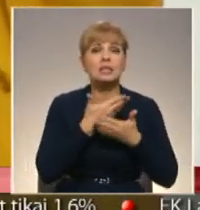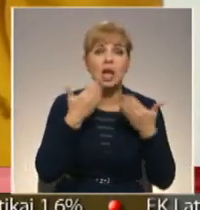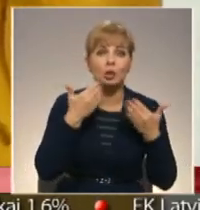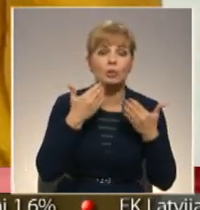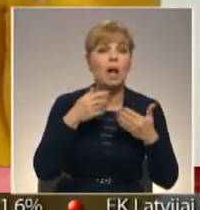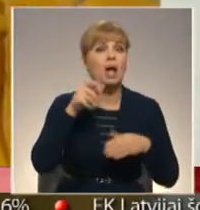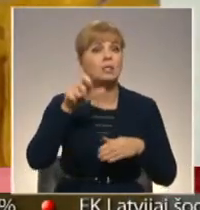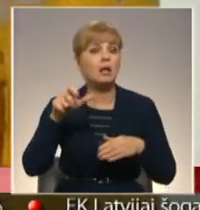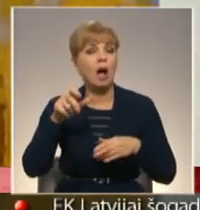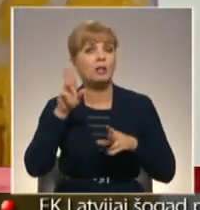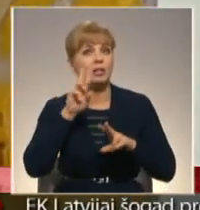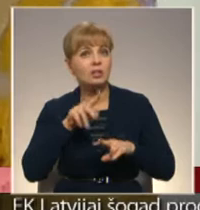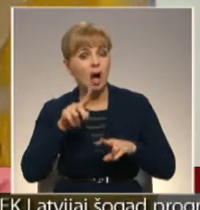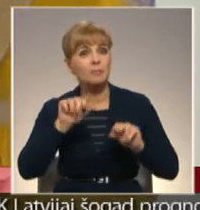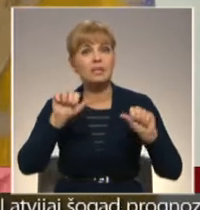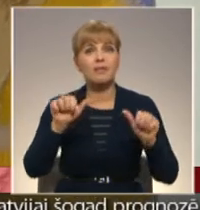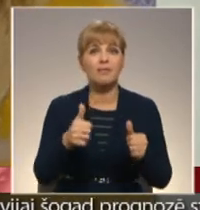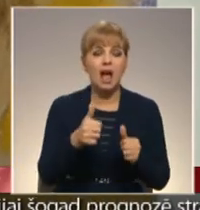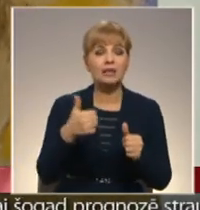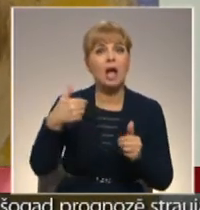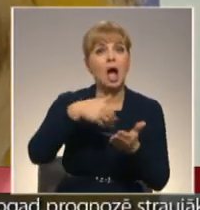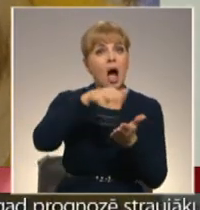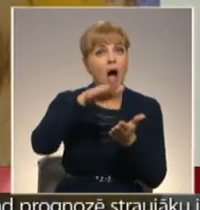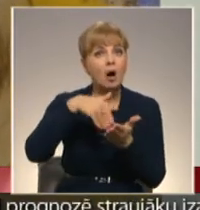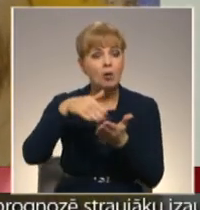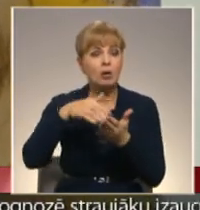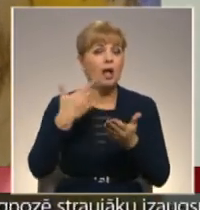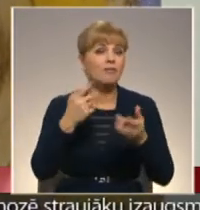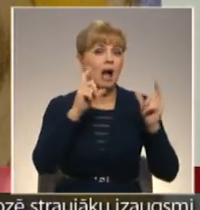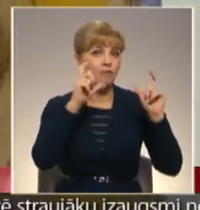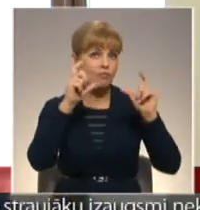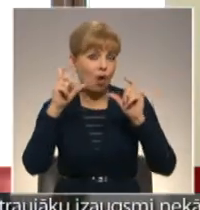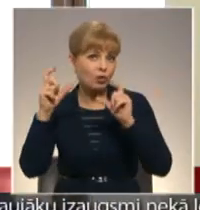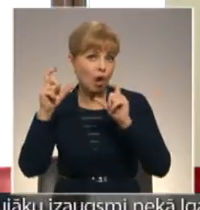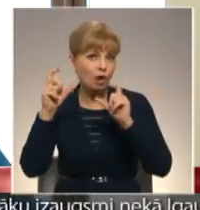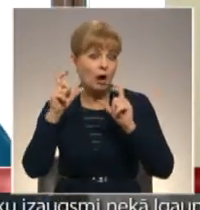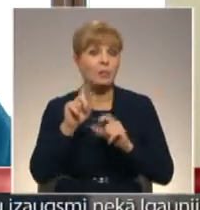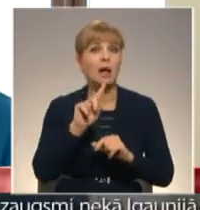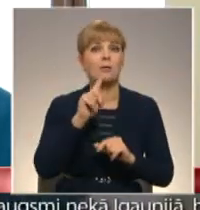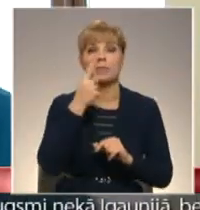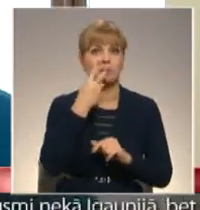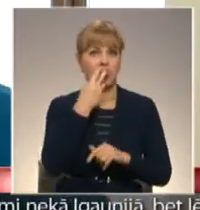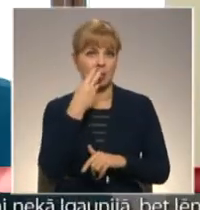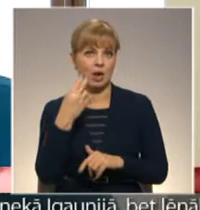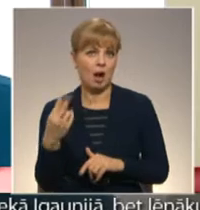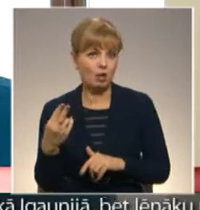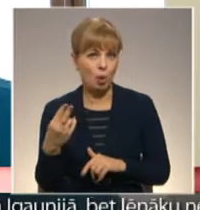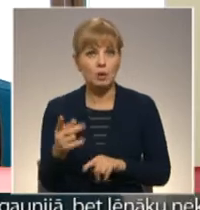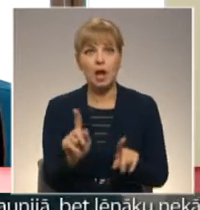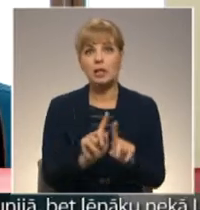saprast, vai šo krāšņumu veidojusi mākslinieka ota vai fotokameras svērīgā acs. Pirmais acs uzmetiens liekas, kad